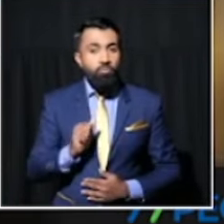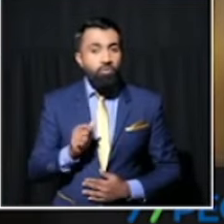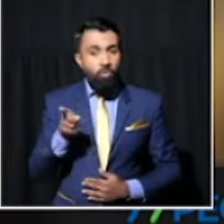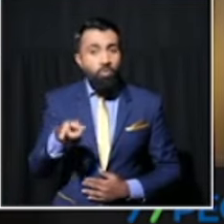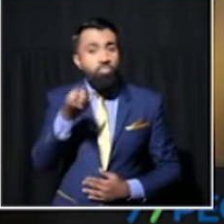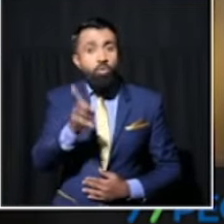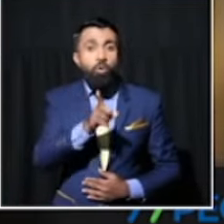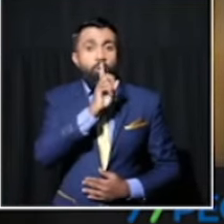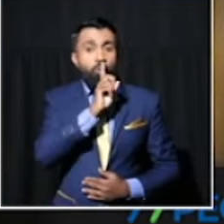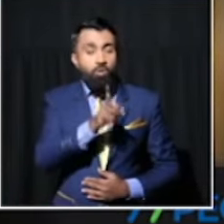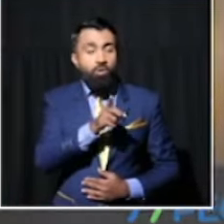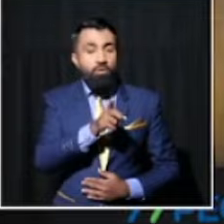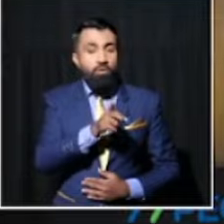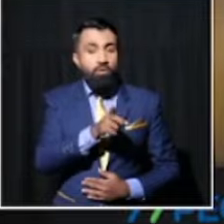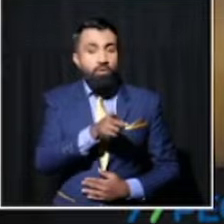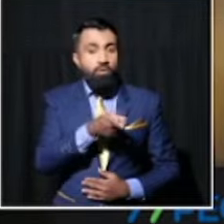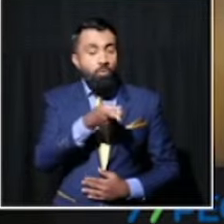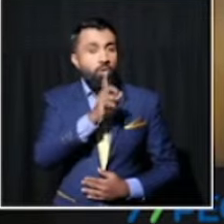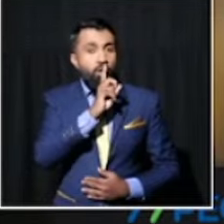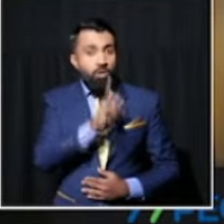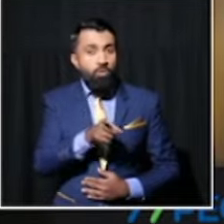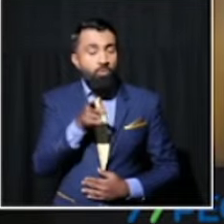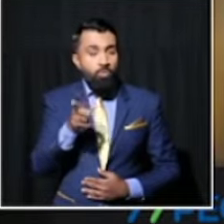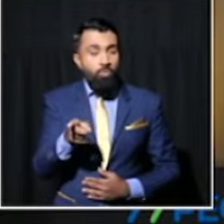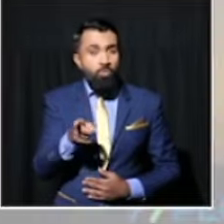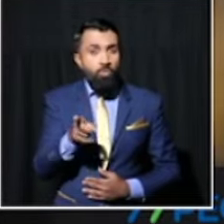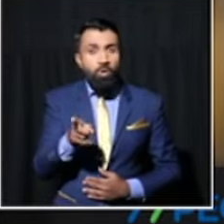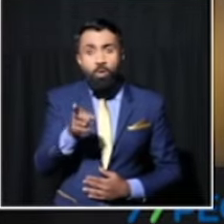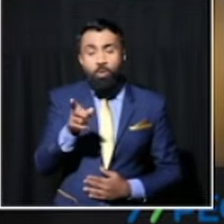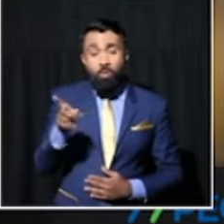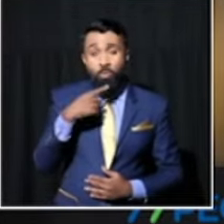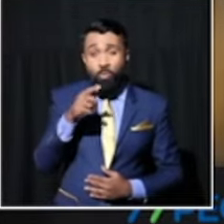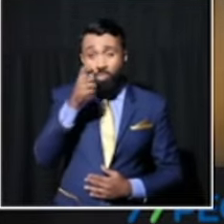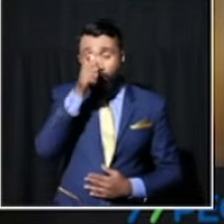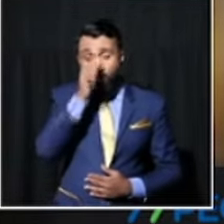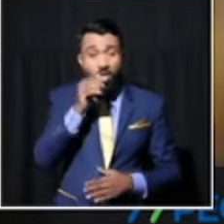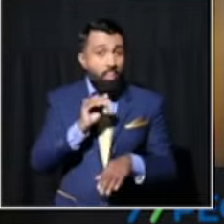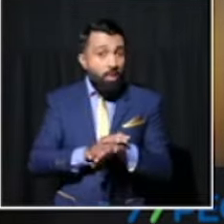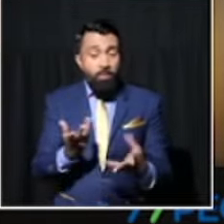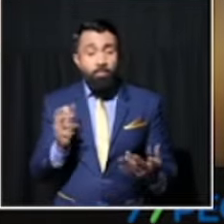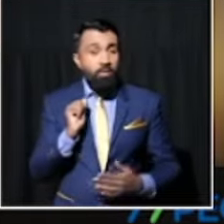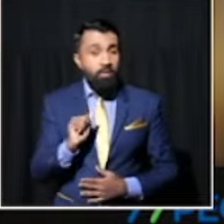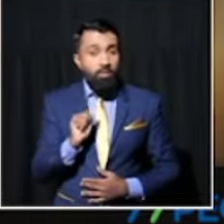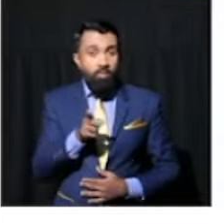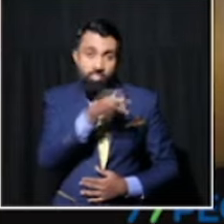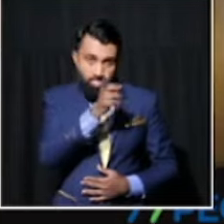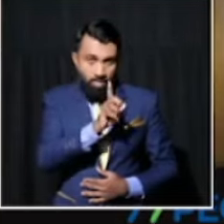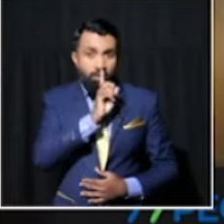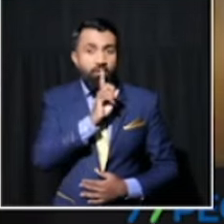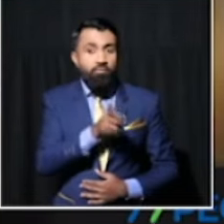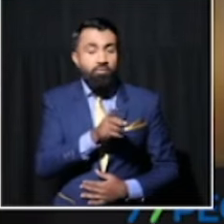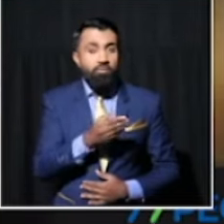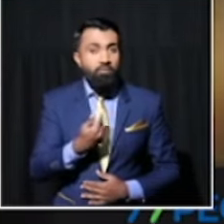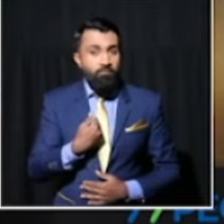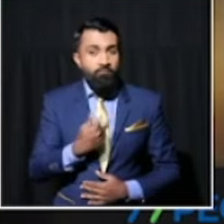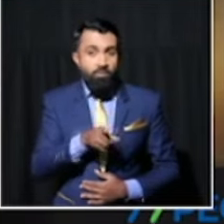කරේ හරි මම ඔබතුමාට කියන්නේ අදෘශ්‍යමාන බලවේග මේකේ ඉන්නවා මම දන්නේ නැහැ කවුද කියලා ඔබතුමාට එහෙම තර්ජනයක් තියෙනවද තර්ජනයක්